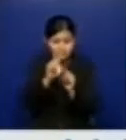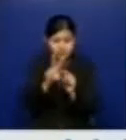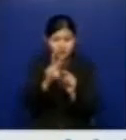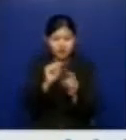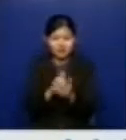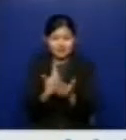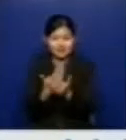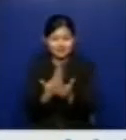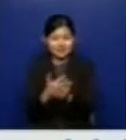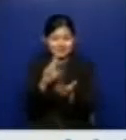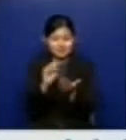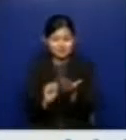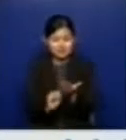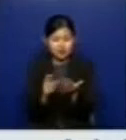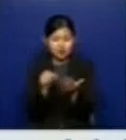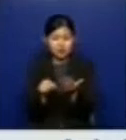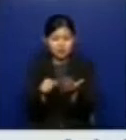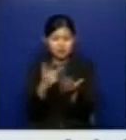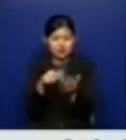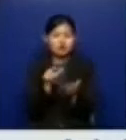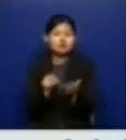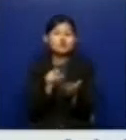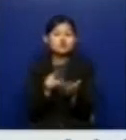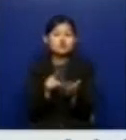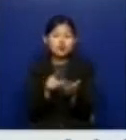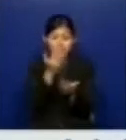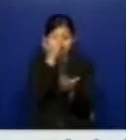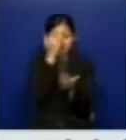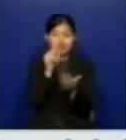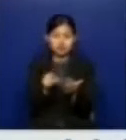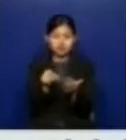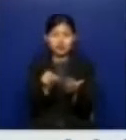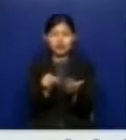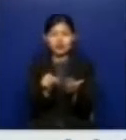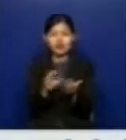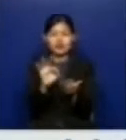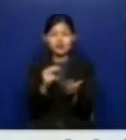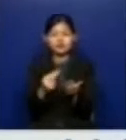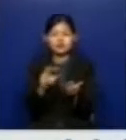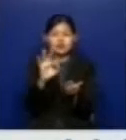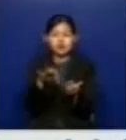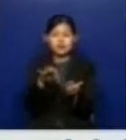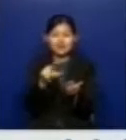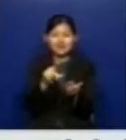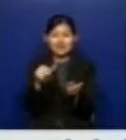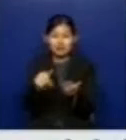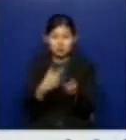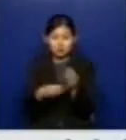เงินสำรองจ่ายเพื่อกรณีฉุกเฉินหรือจำเป็น 99,000 ล้านท่านเพิ่ม